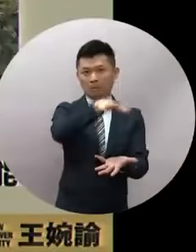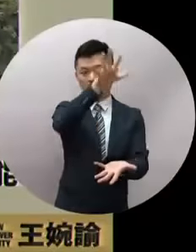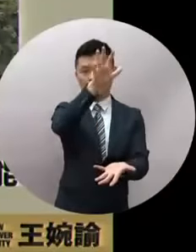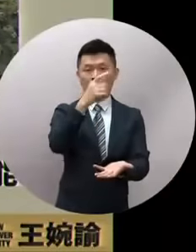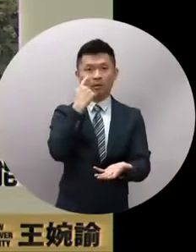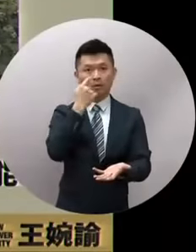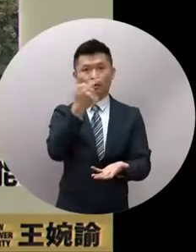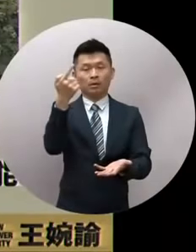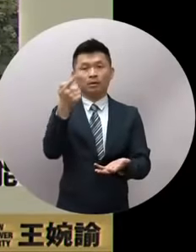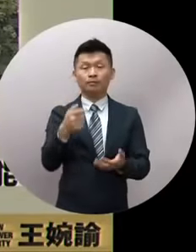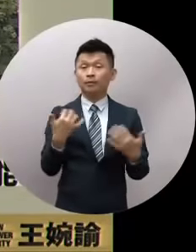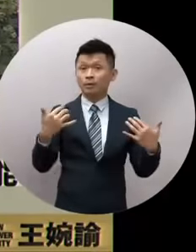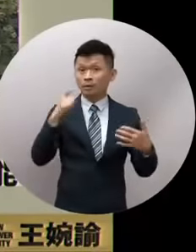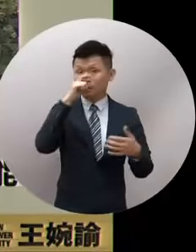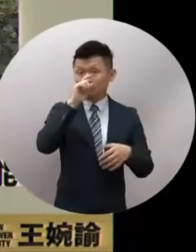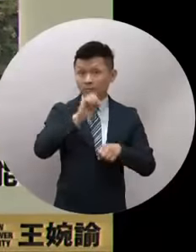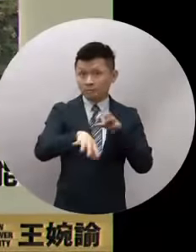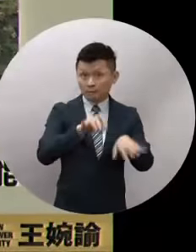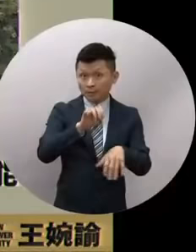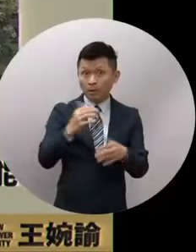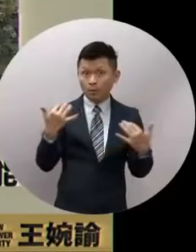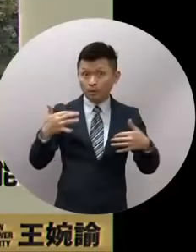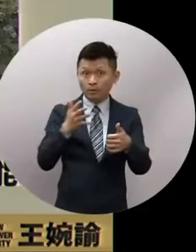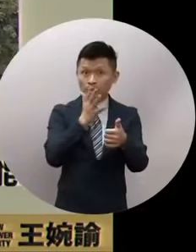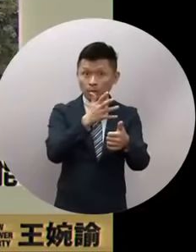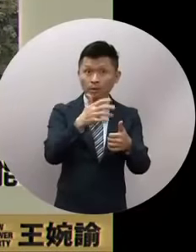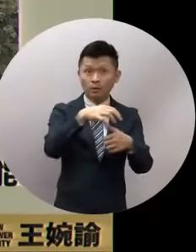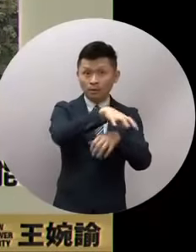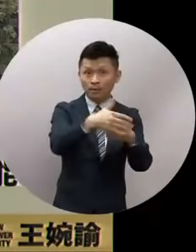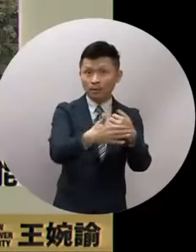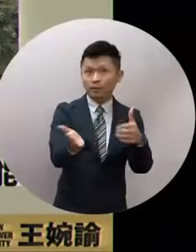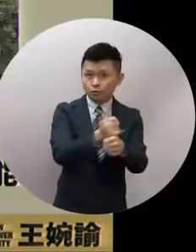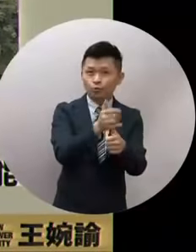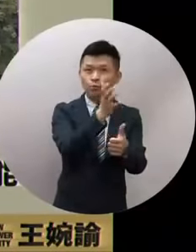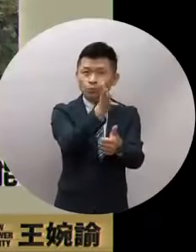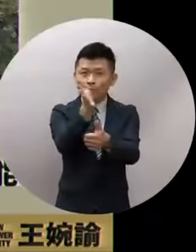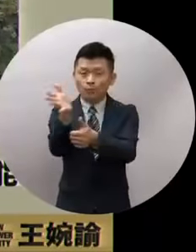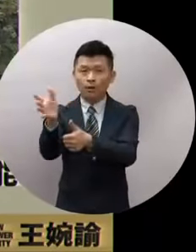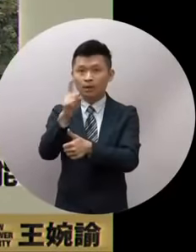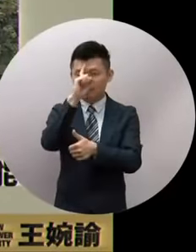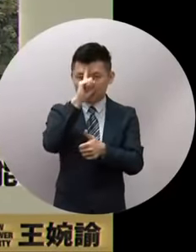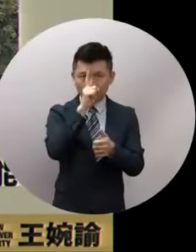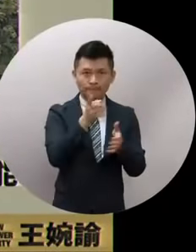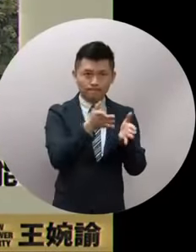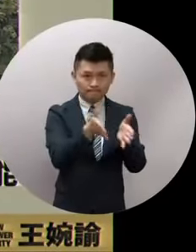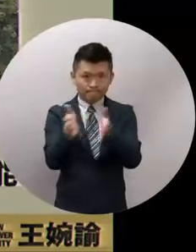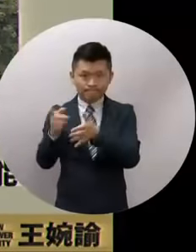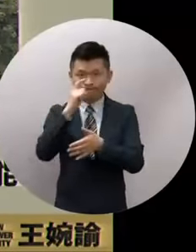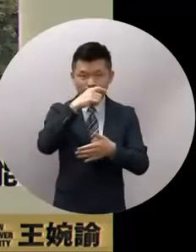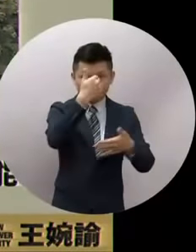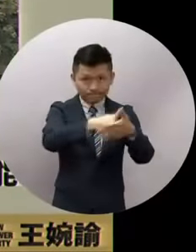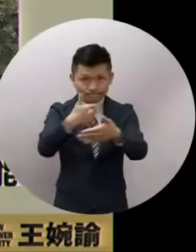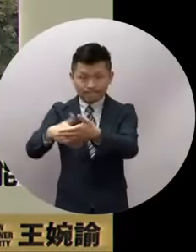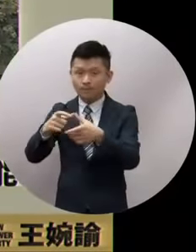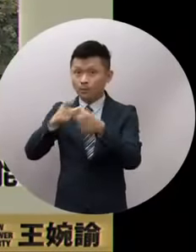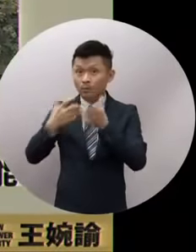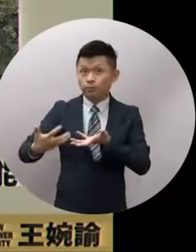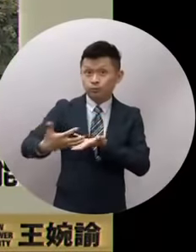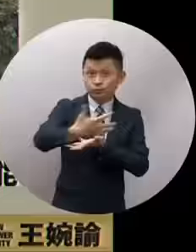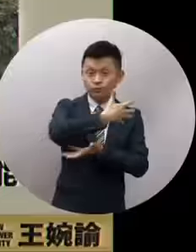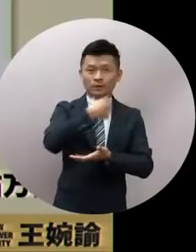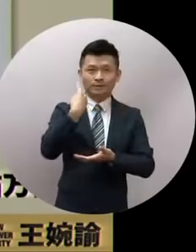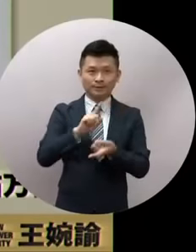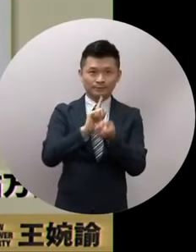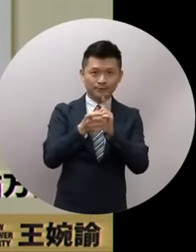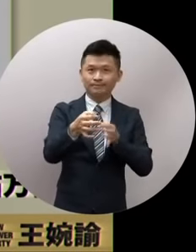经就这个垃圾问题来请教环保署相关的部会等等，我们很希望能够做到多管齐下的做到垃圾减量、资源回收以及循环经济的部